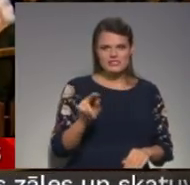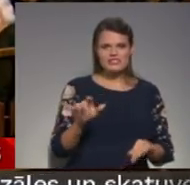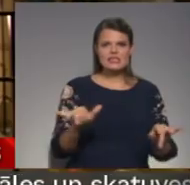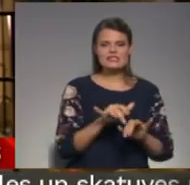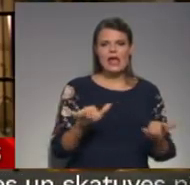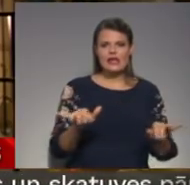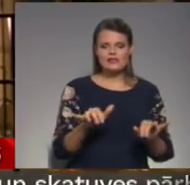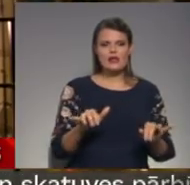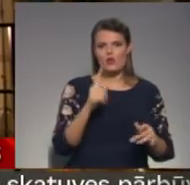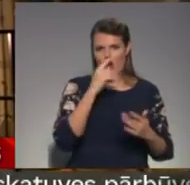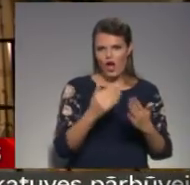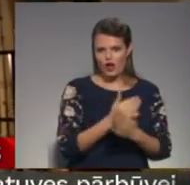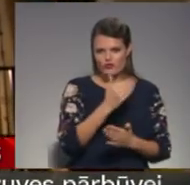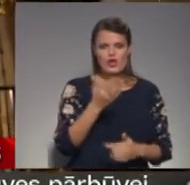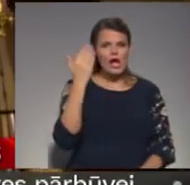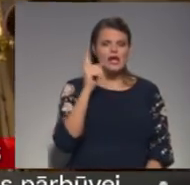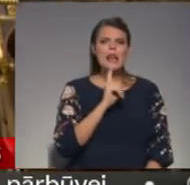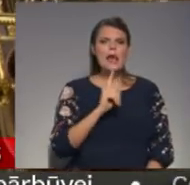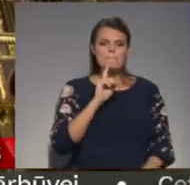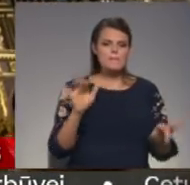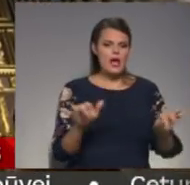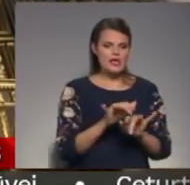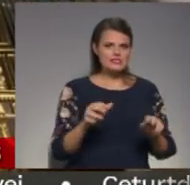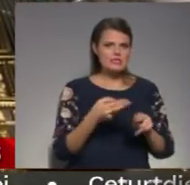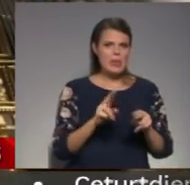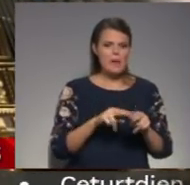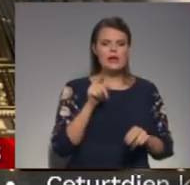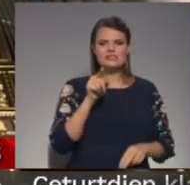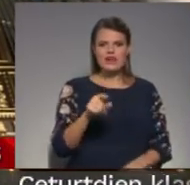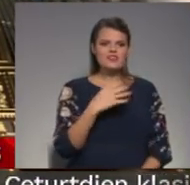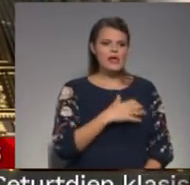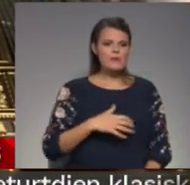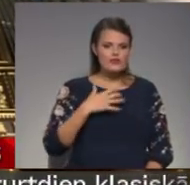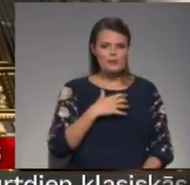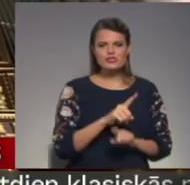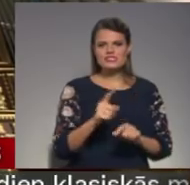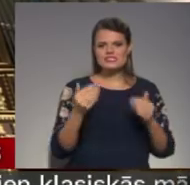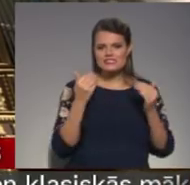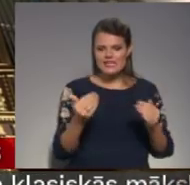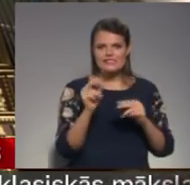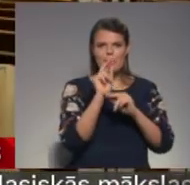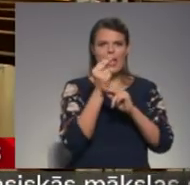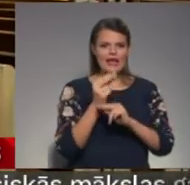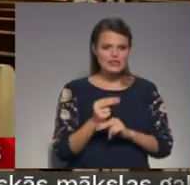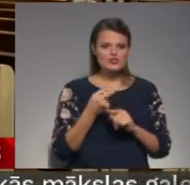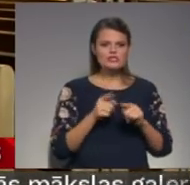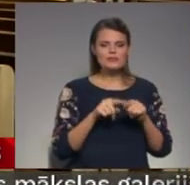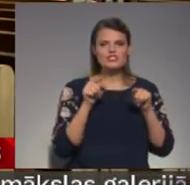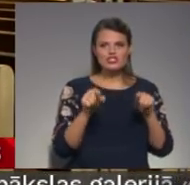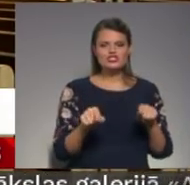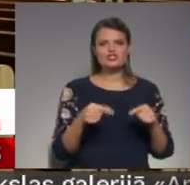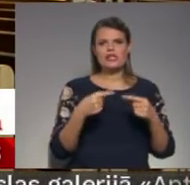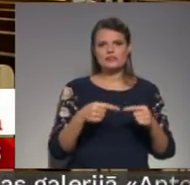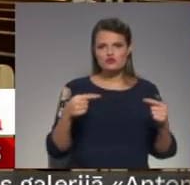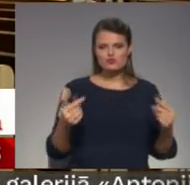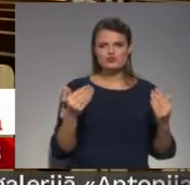atjaunošanai. Jāgrāb Liepājas ērģeles tādēļ, ka viņām ir nepieciešama steidzama restaurācija, jo šis instruments